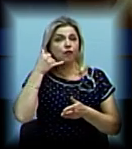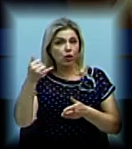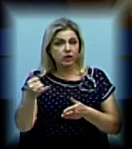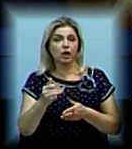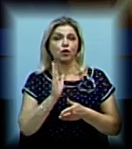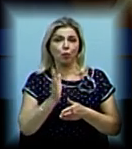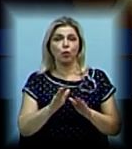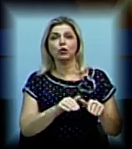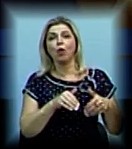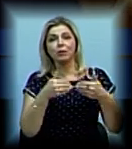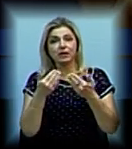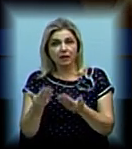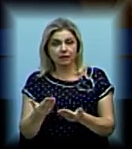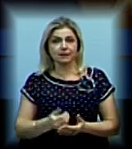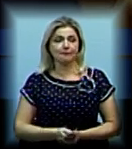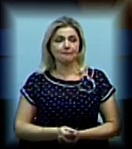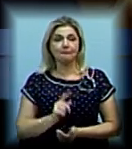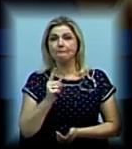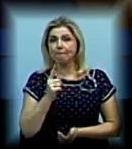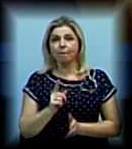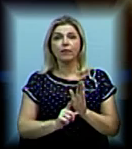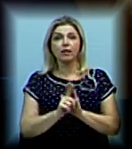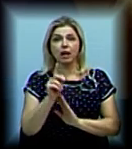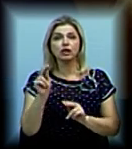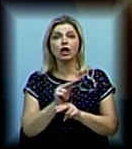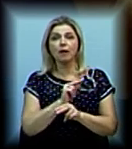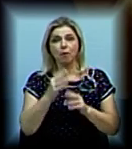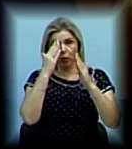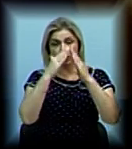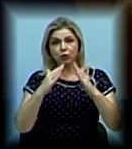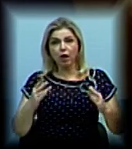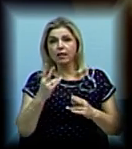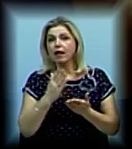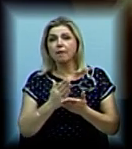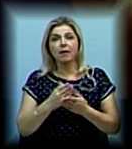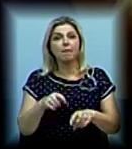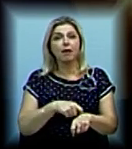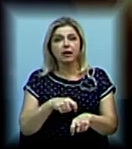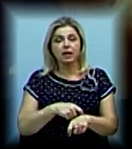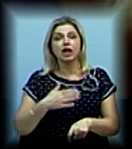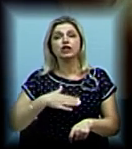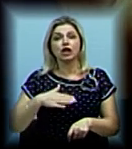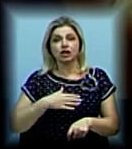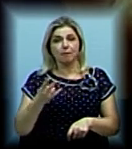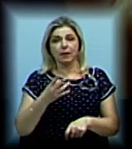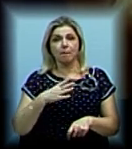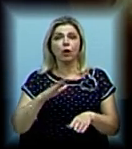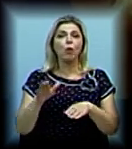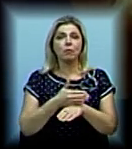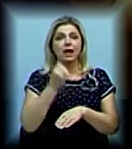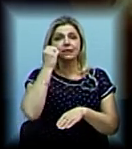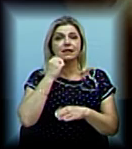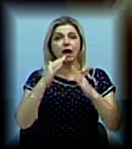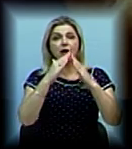будемо телефонувати, будемо звертатись, тому що почати ремонт даху, не маючи матеріалів, навіщо було знімати покриття старе, якщо